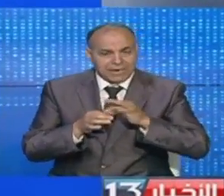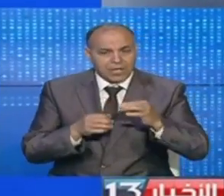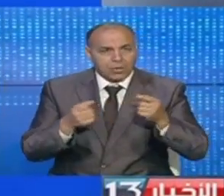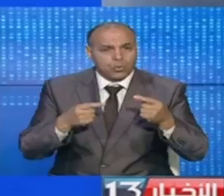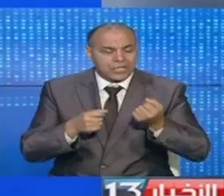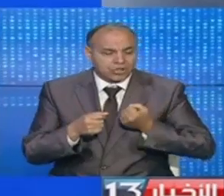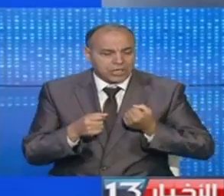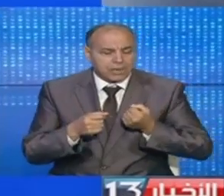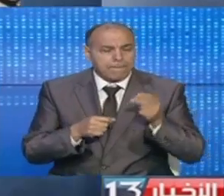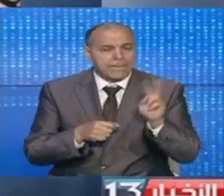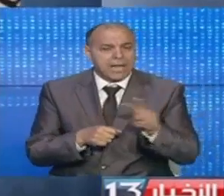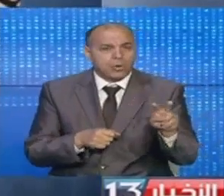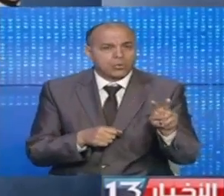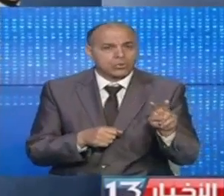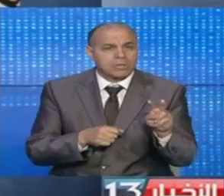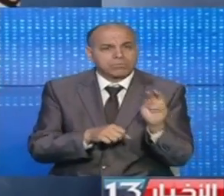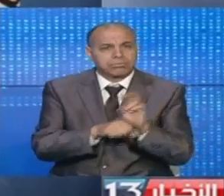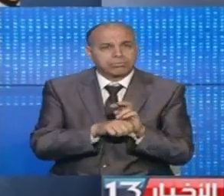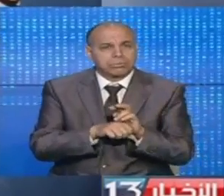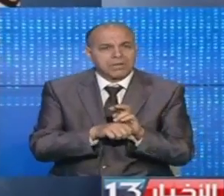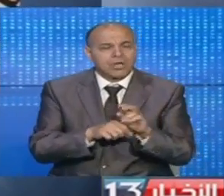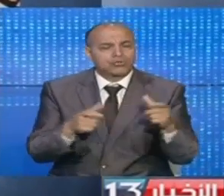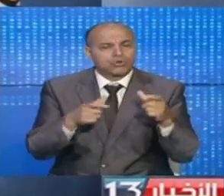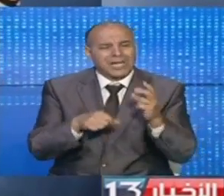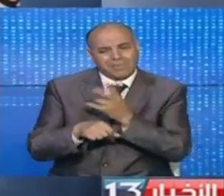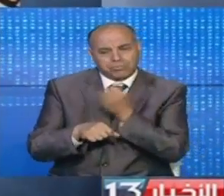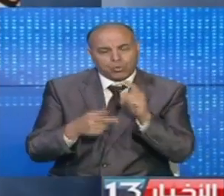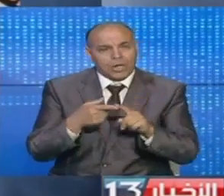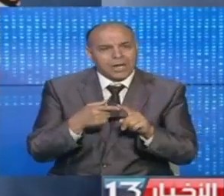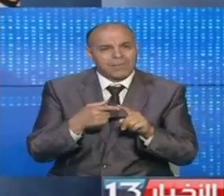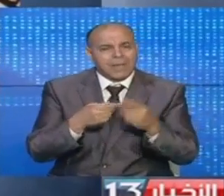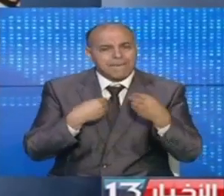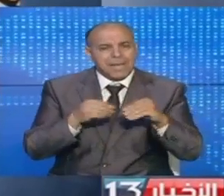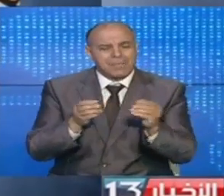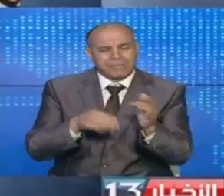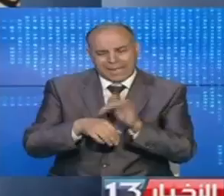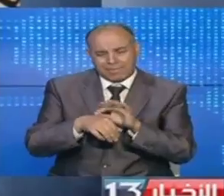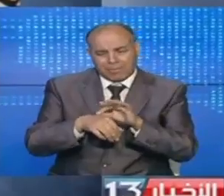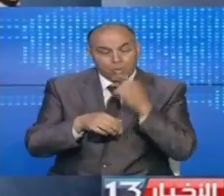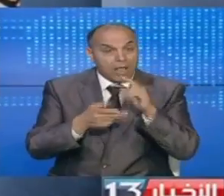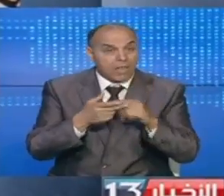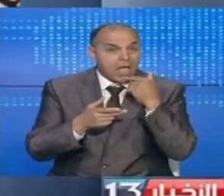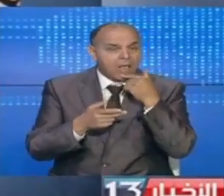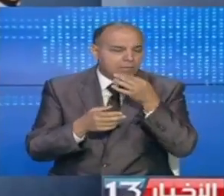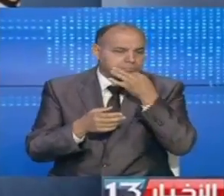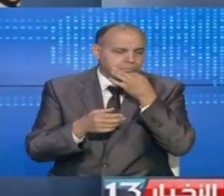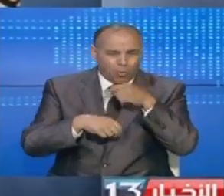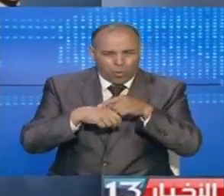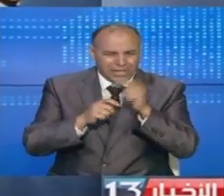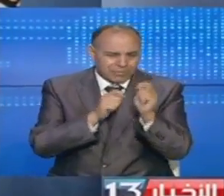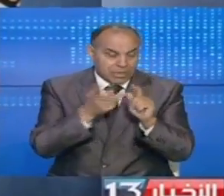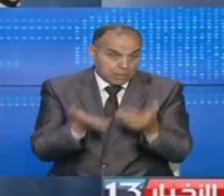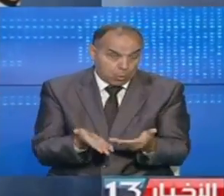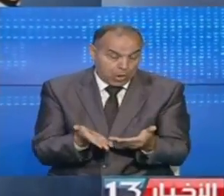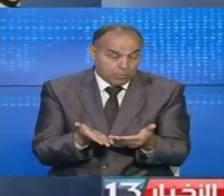لمكافحة الإجرام ببنعروس من الاحتفاظ بوكيلة شركة مختصة في استيراد وبيع الآلات الطبية. كانت استغلت الظرف